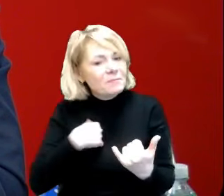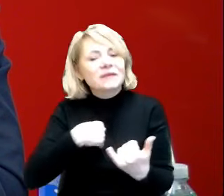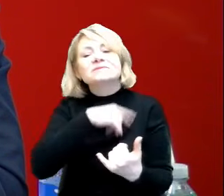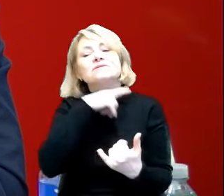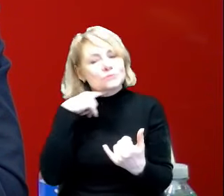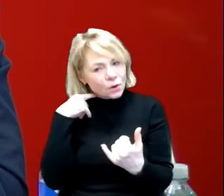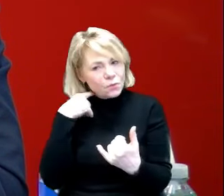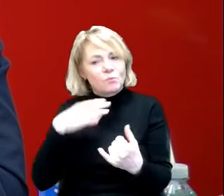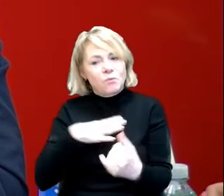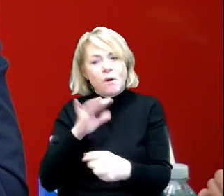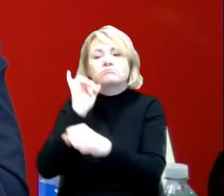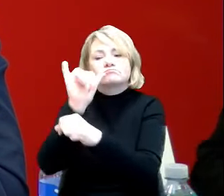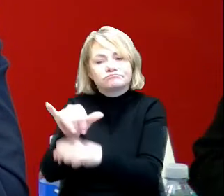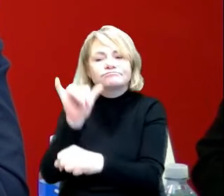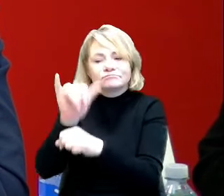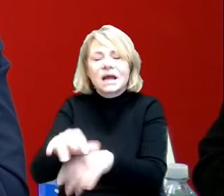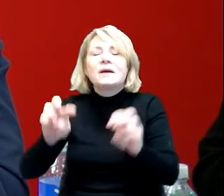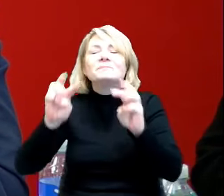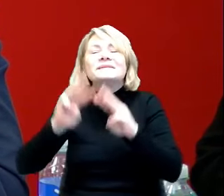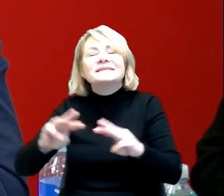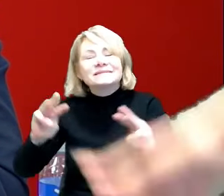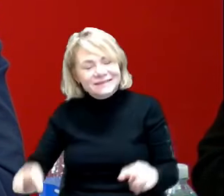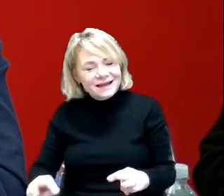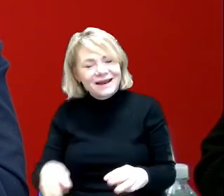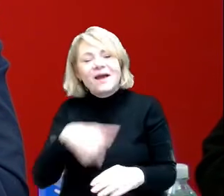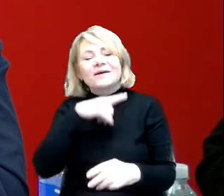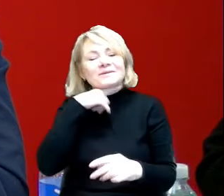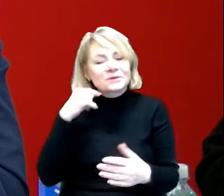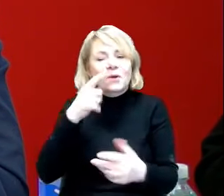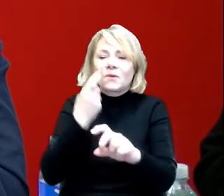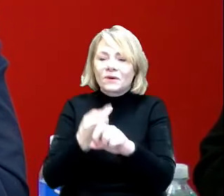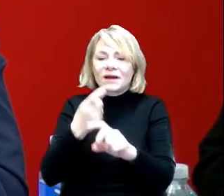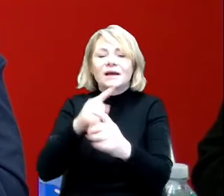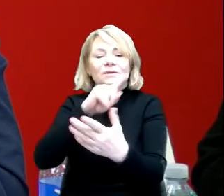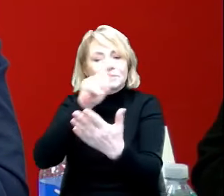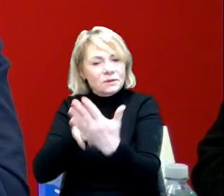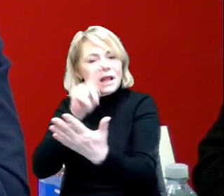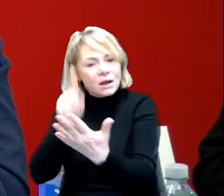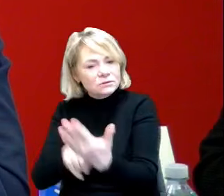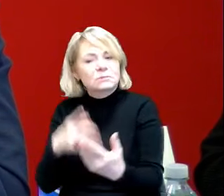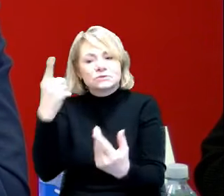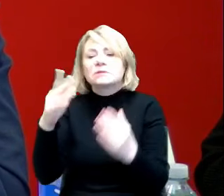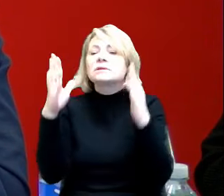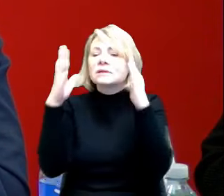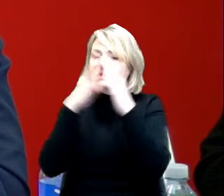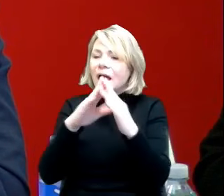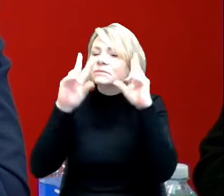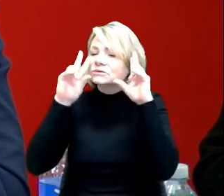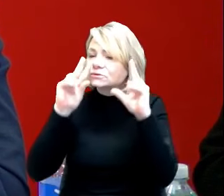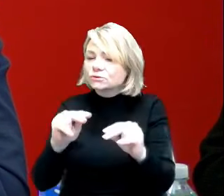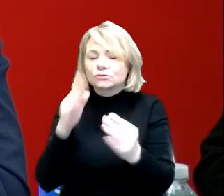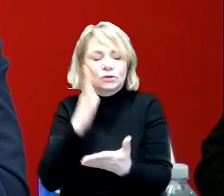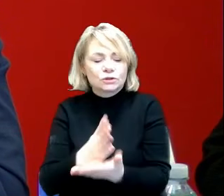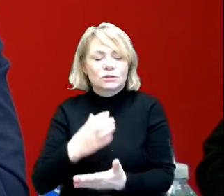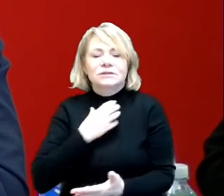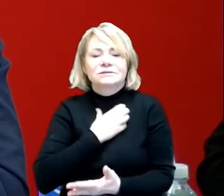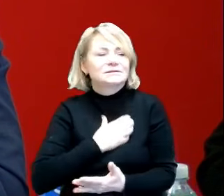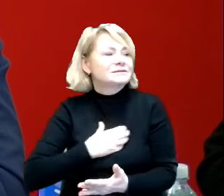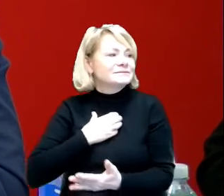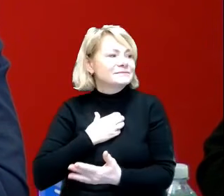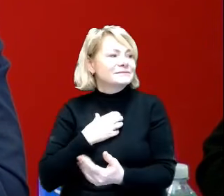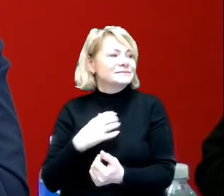ministerijoj ne kartą pabrėžėme šio pastato svarbą a kas nežinot pasakysiu